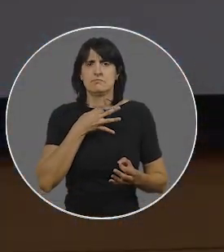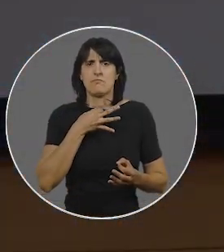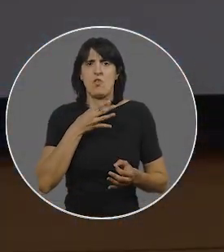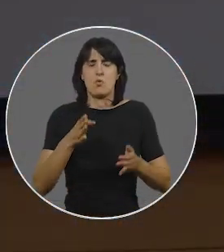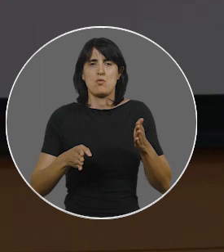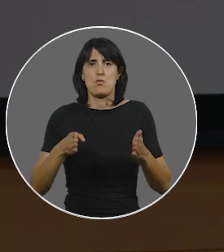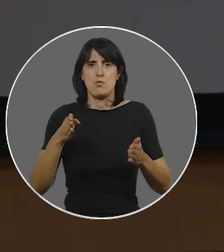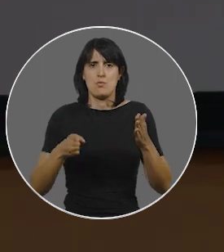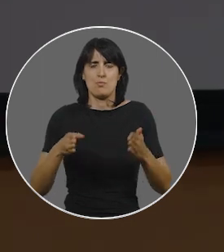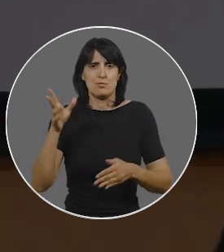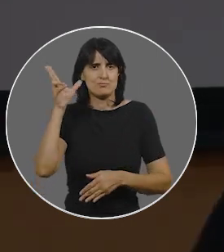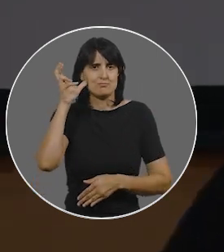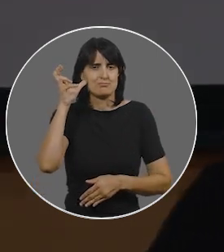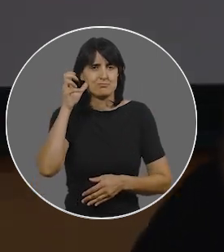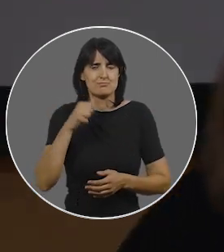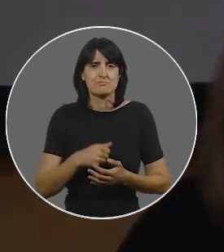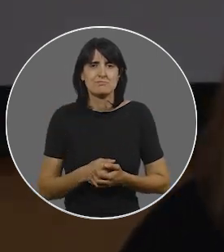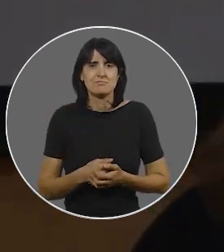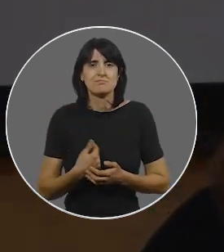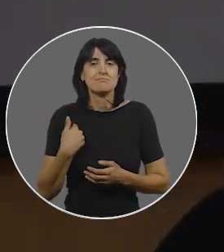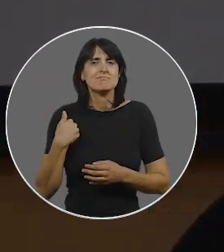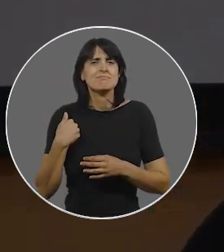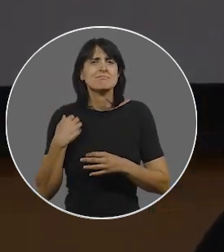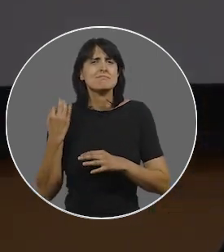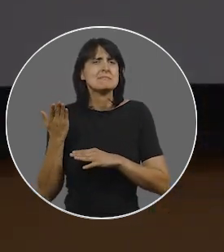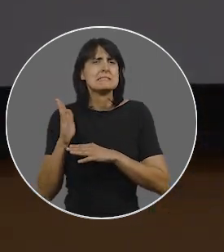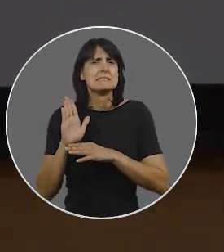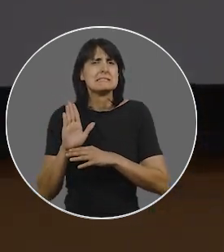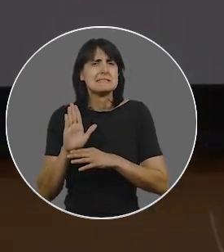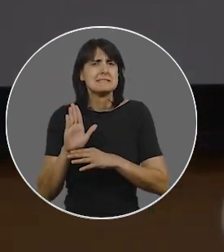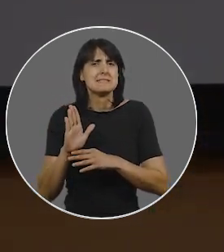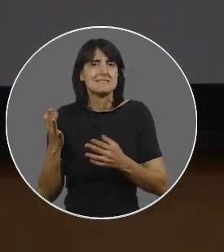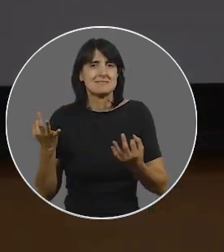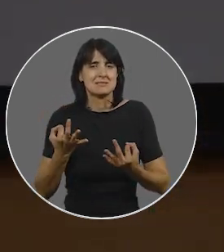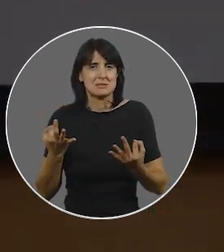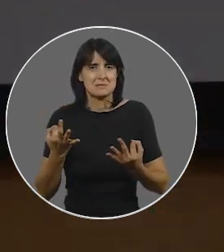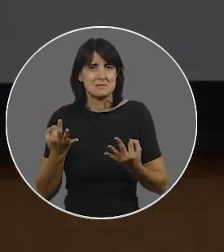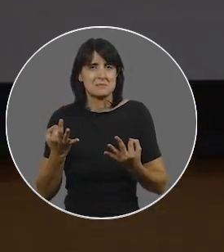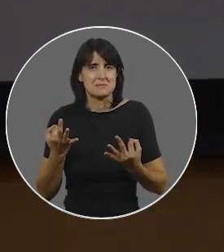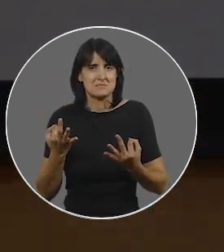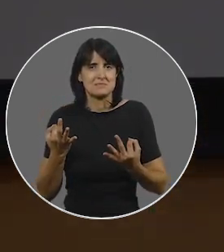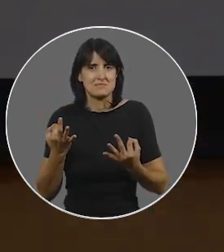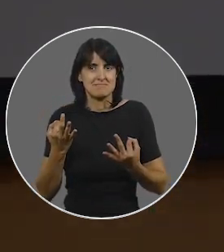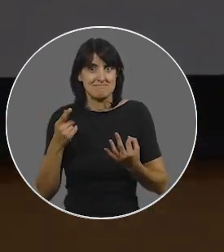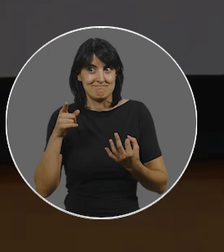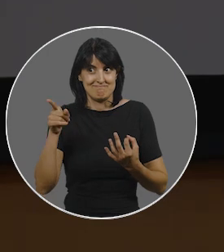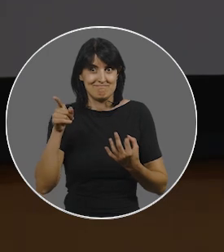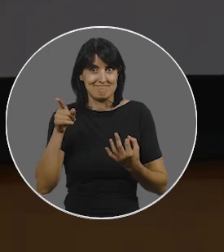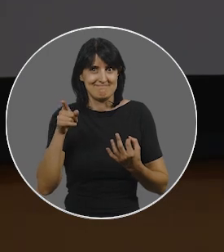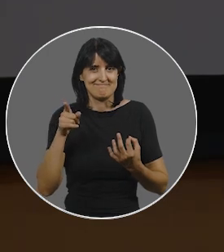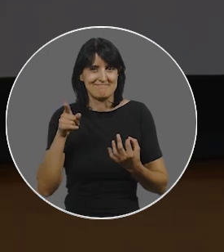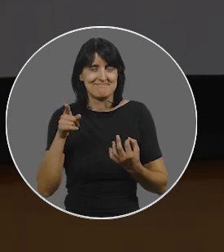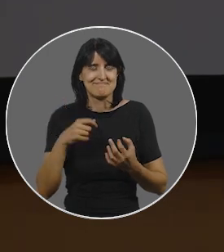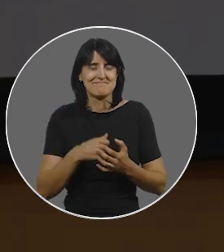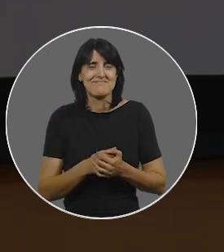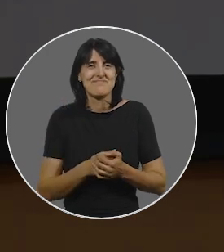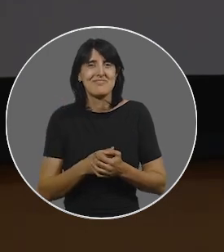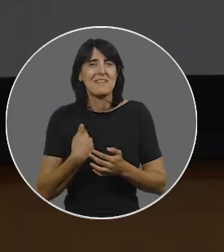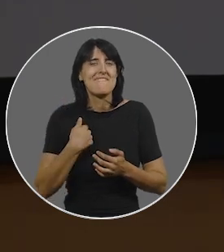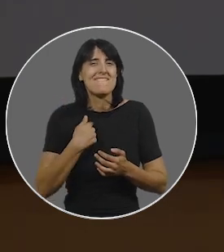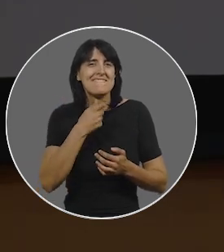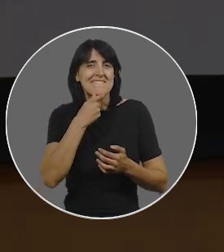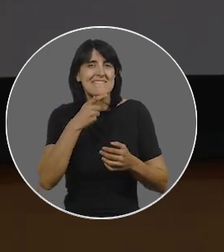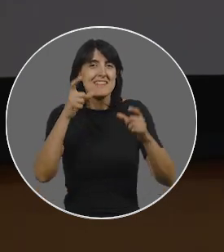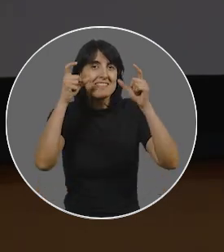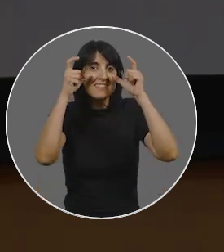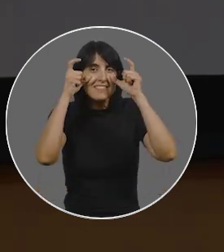mi? Sí? Jo us he portat una cosa. Això? A mi m'agradaria que